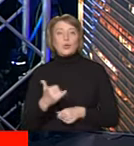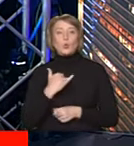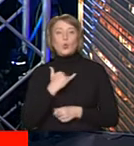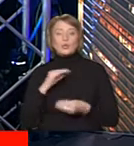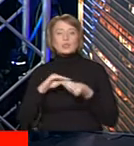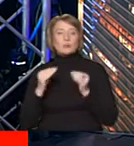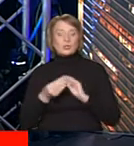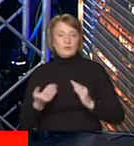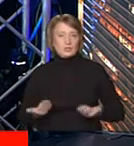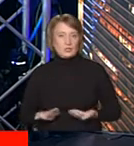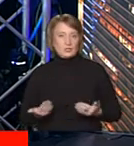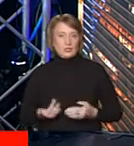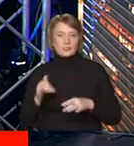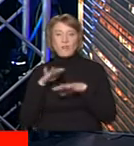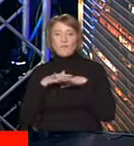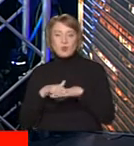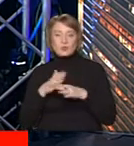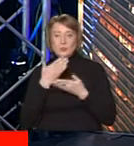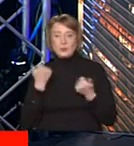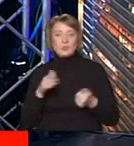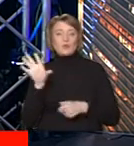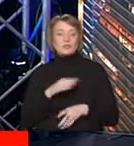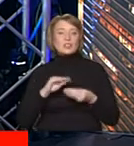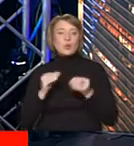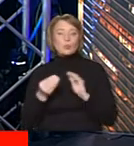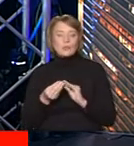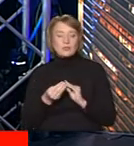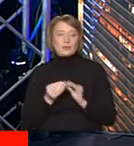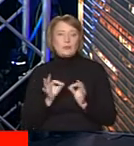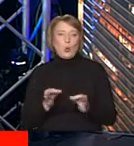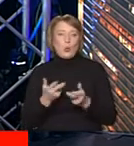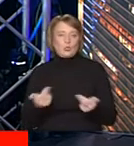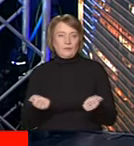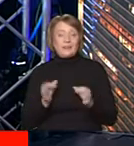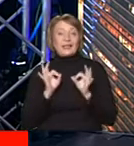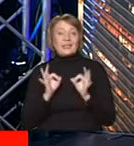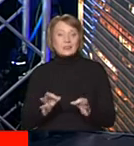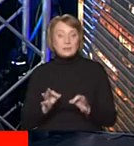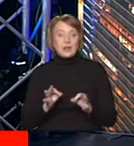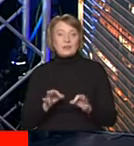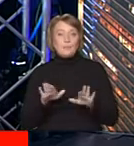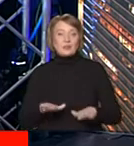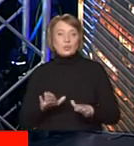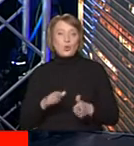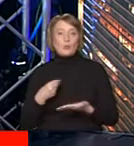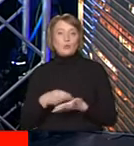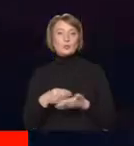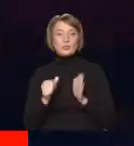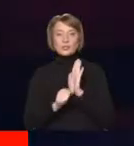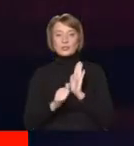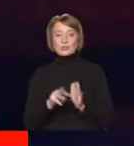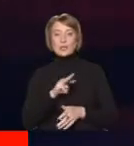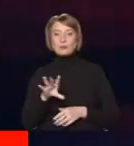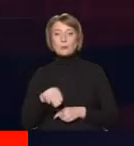що у нас проблема з житловим фондом, що житловий фонд гниє. Ці всі проблеми очевидні. І насправді в міському бюджеті, який має приблизно 60 мільярдів